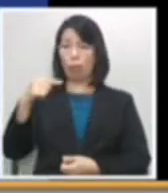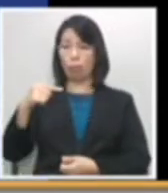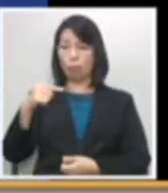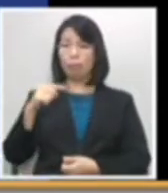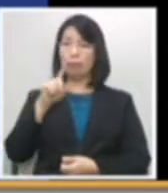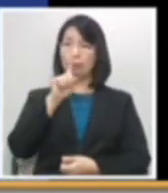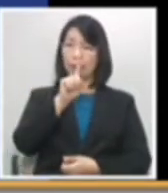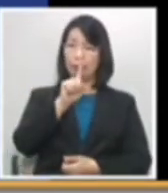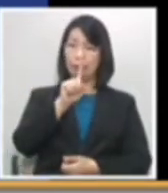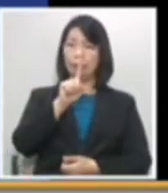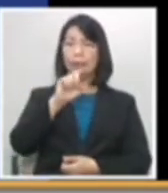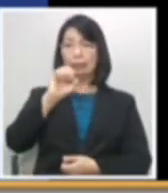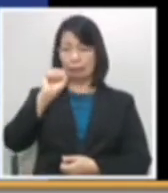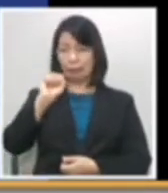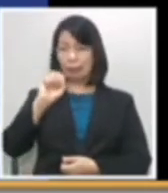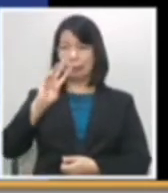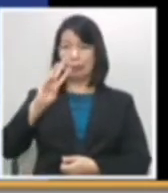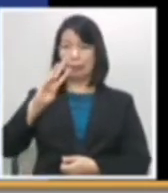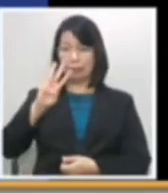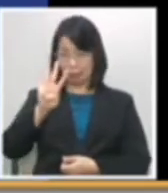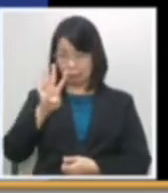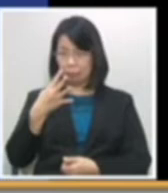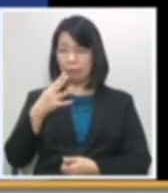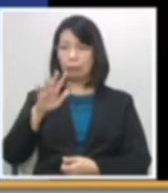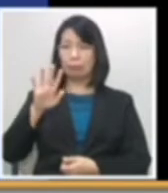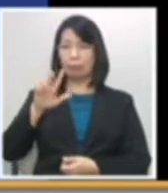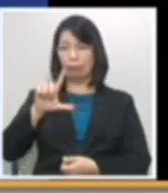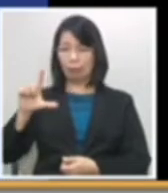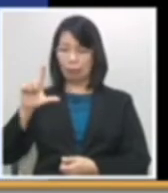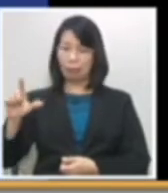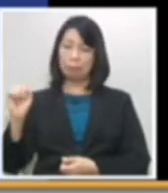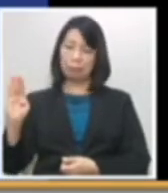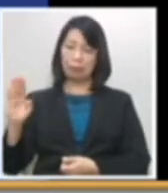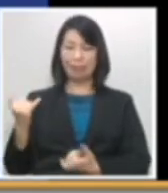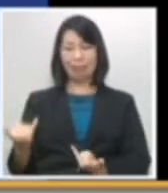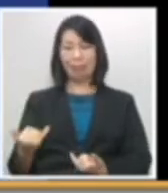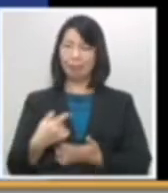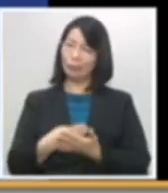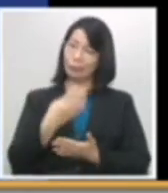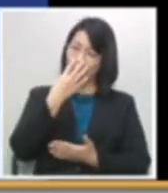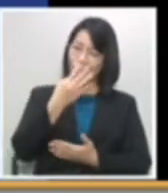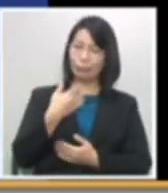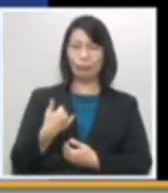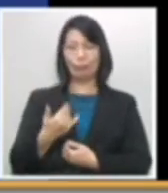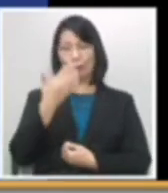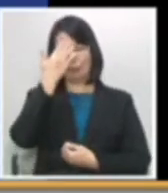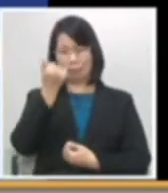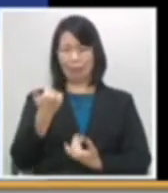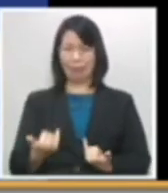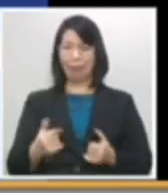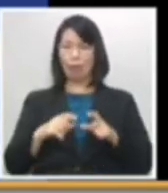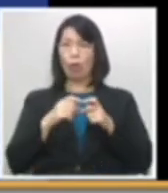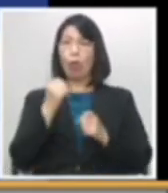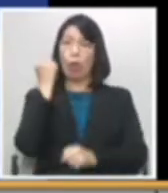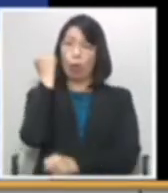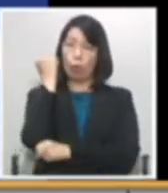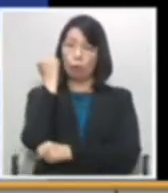ชนยิ่งมีความน่าเป็นห่วงมากเพราะจากสถิติการจดทะเบียนคนจนสู